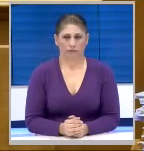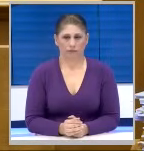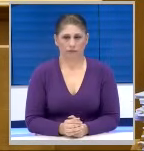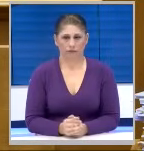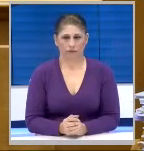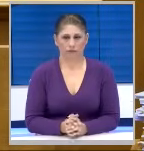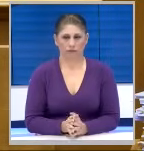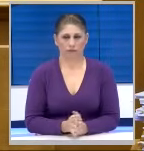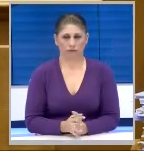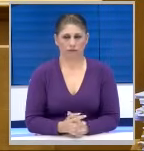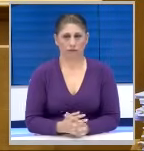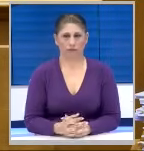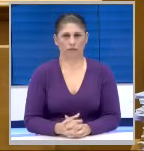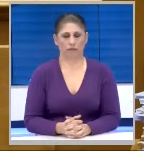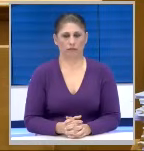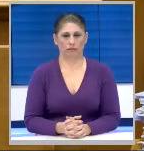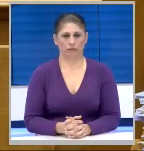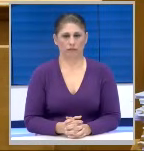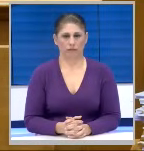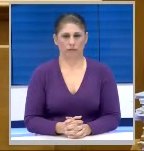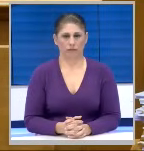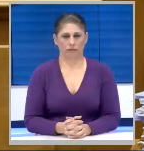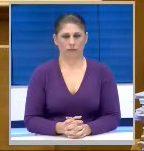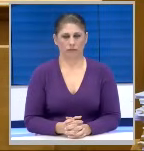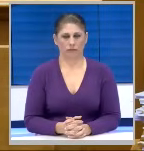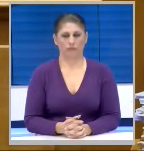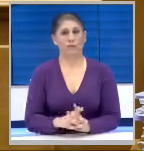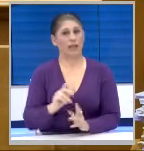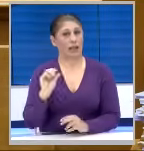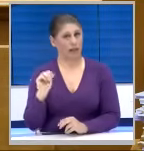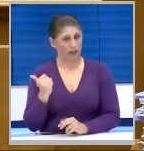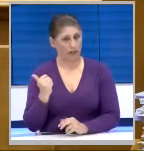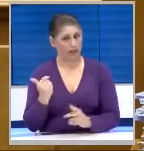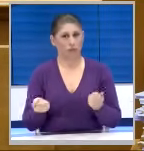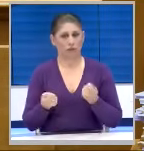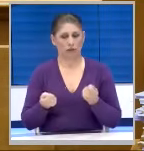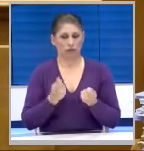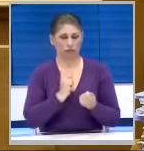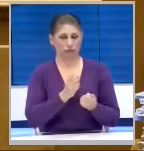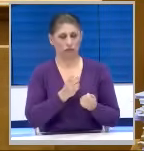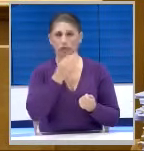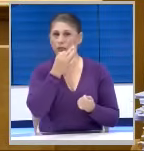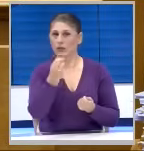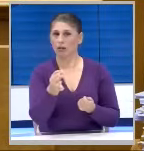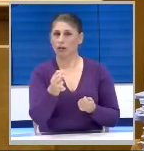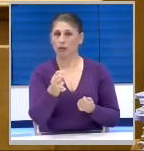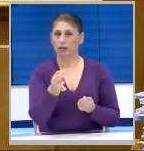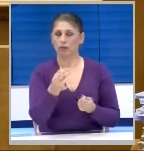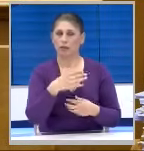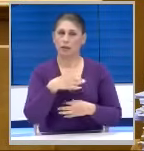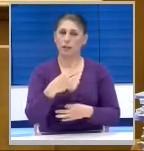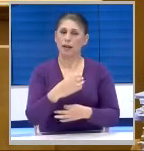γεωργιάδη μου κάνατε μία σύσταση μιλώντας εκ μέρους του